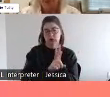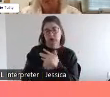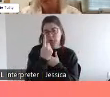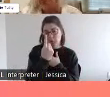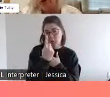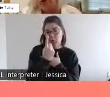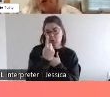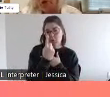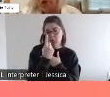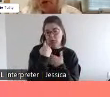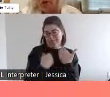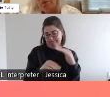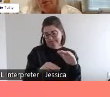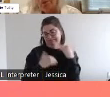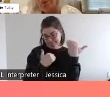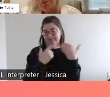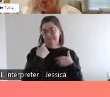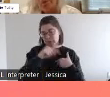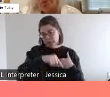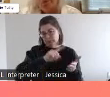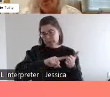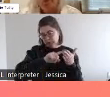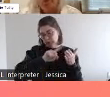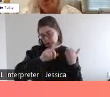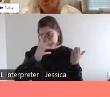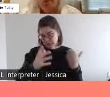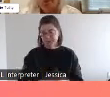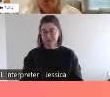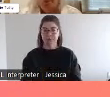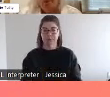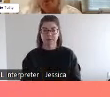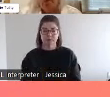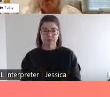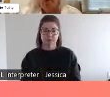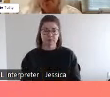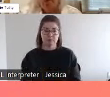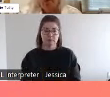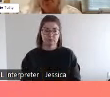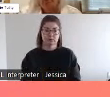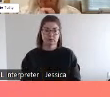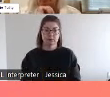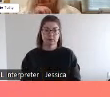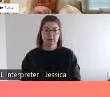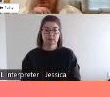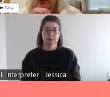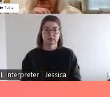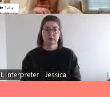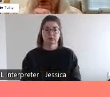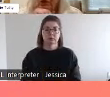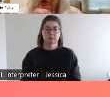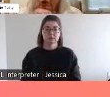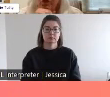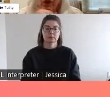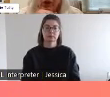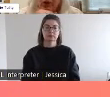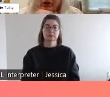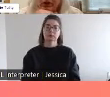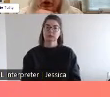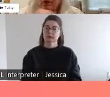recherché un service, puisque c'était là donc l'objet de la recherche, mais c'est aussi sa limite principale.